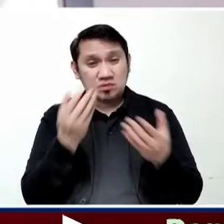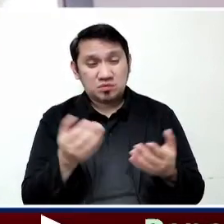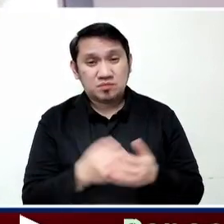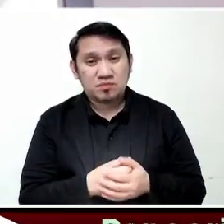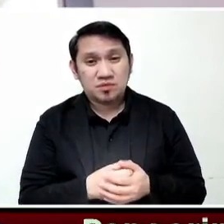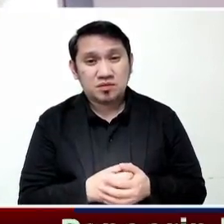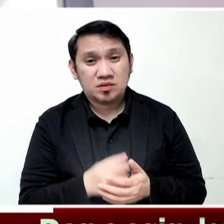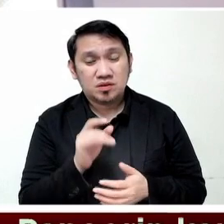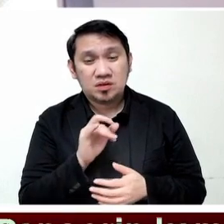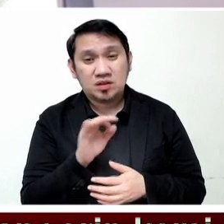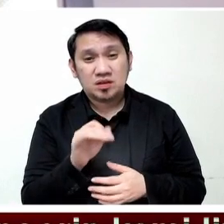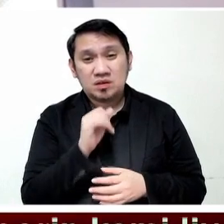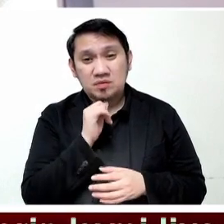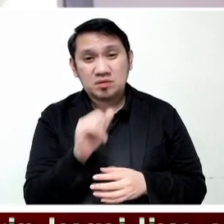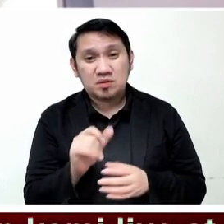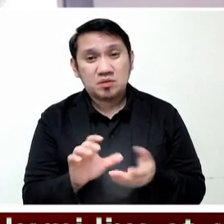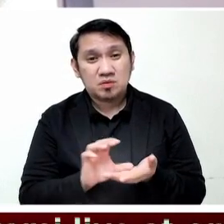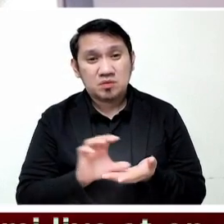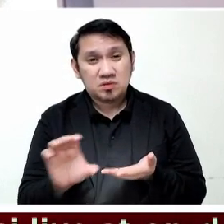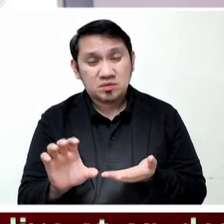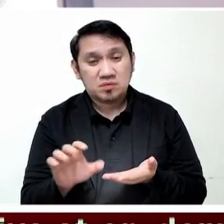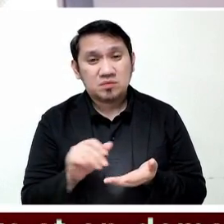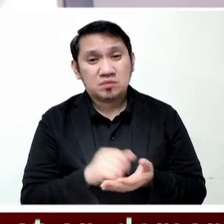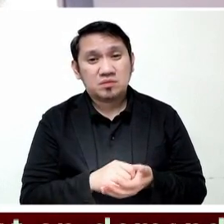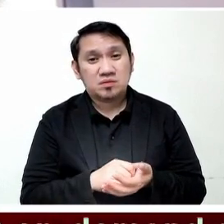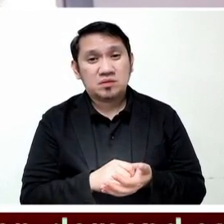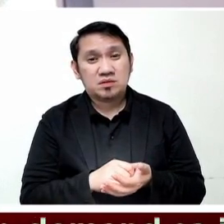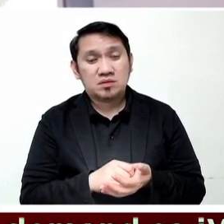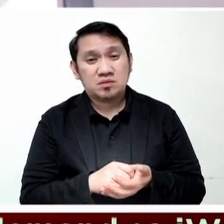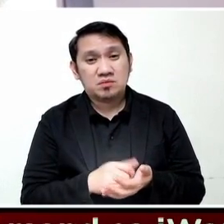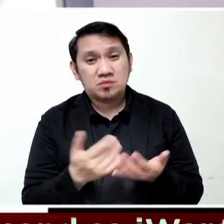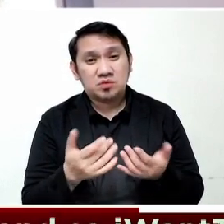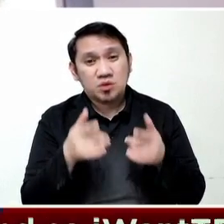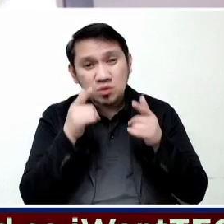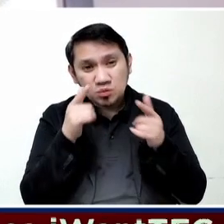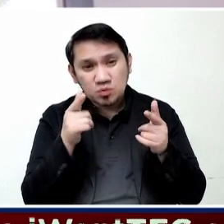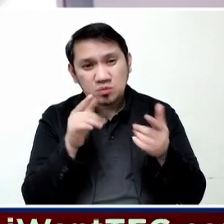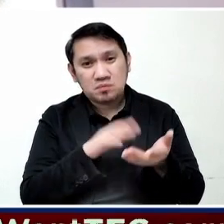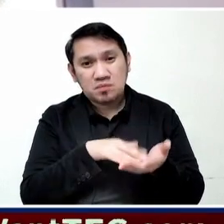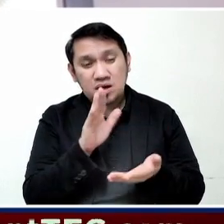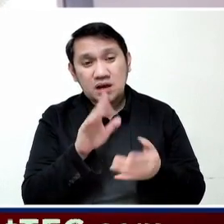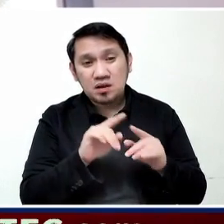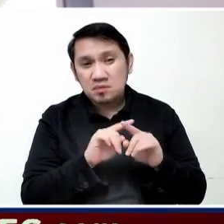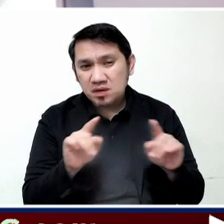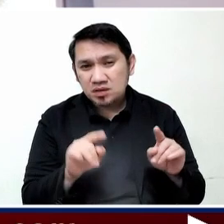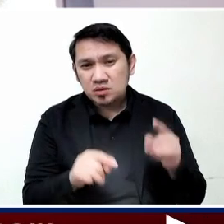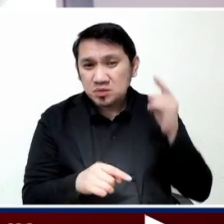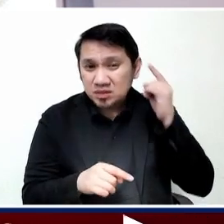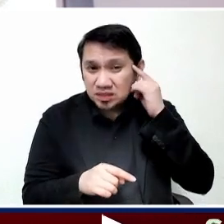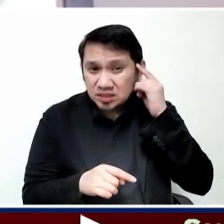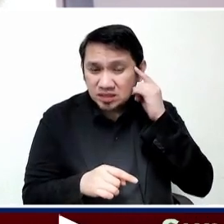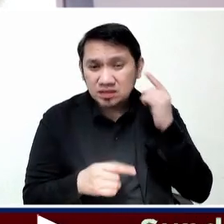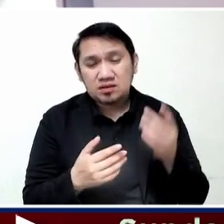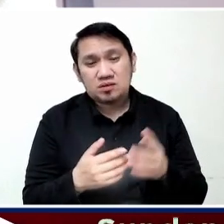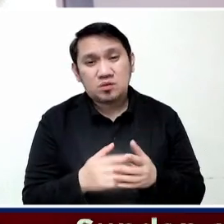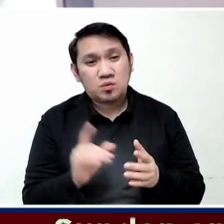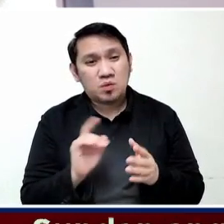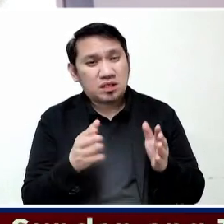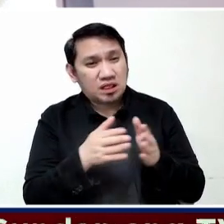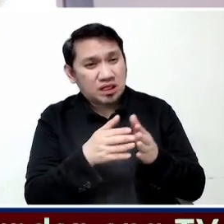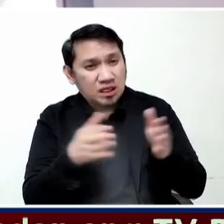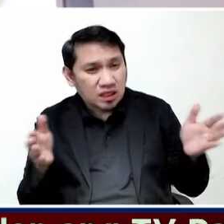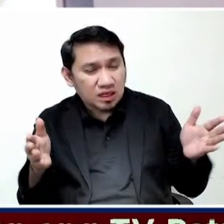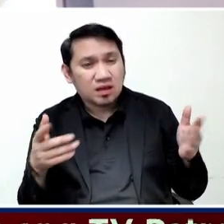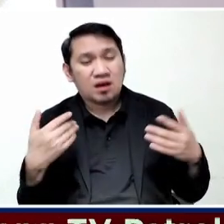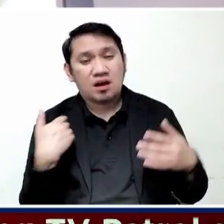yan at wala, hindi mo ilalagay sa tamang konteksto, parang ang malaki yung amount. Pero kung iisipin mo kung gano'ng kalawak at kalaki ang operasyon